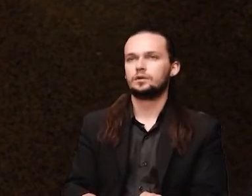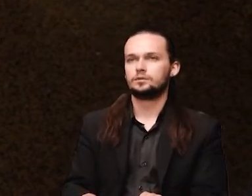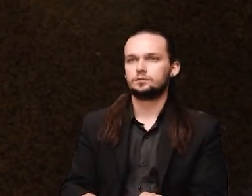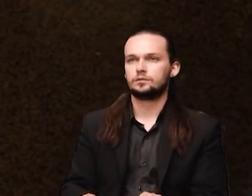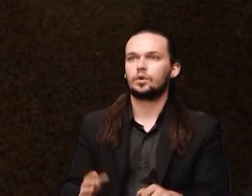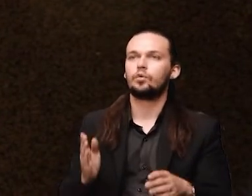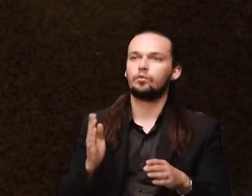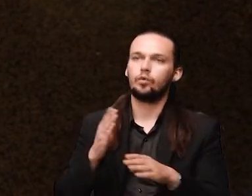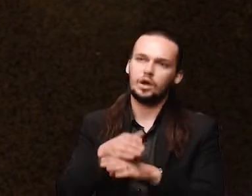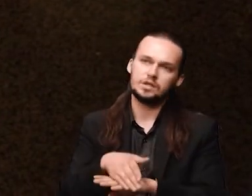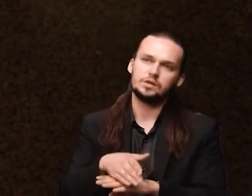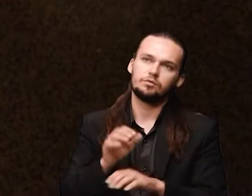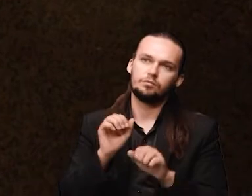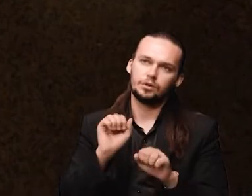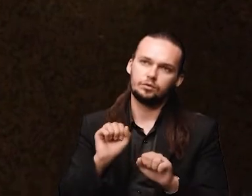турникетов.